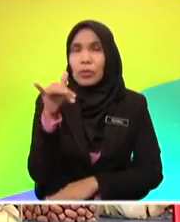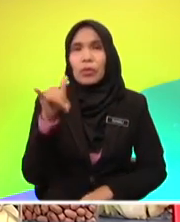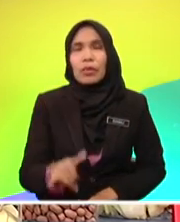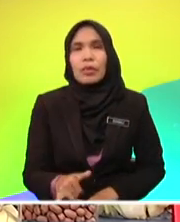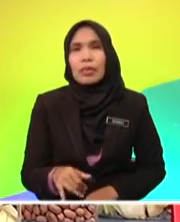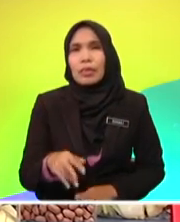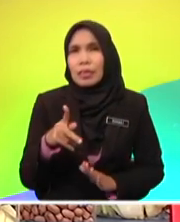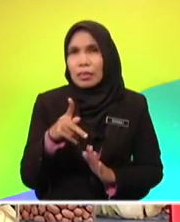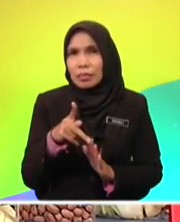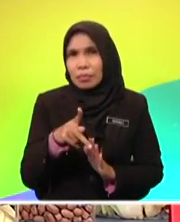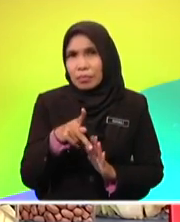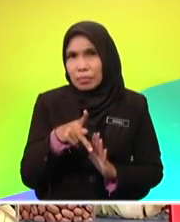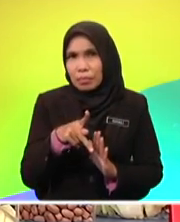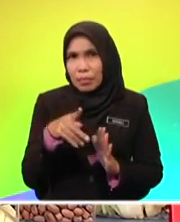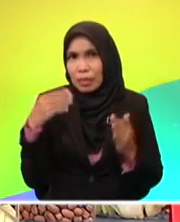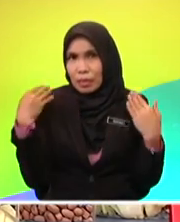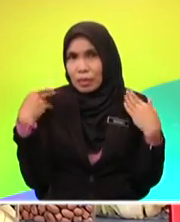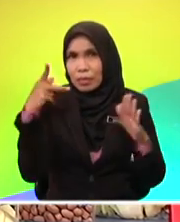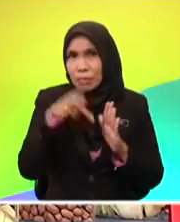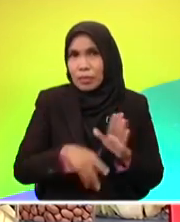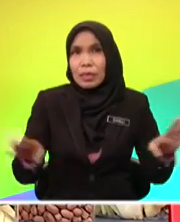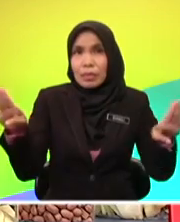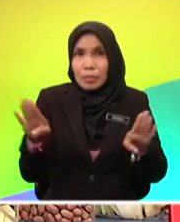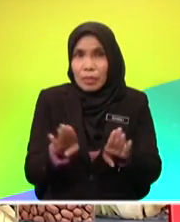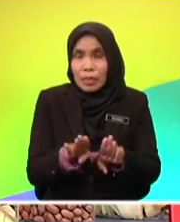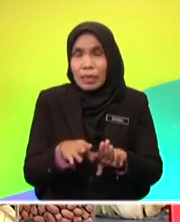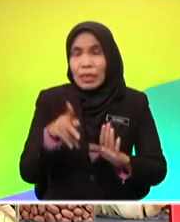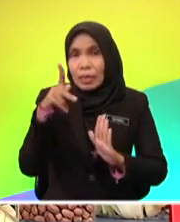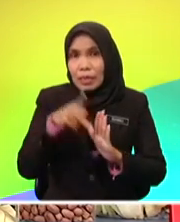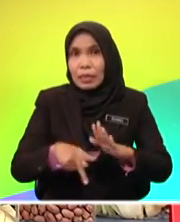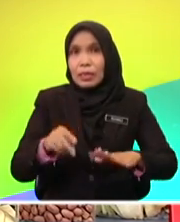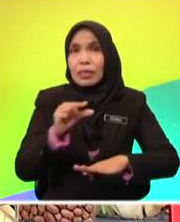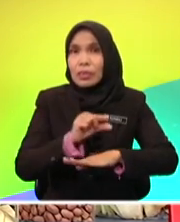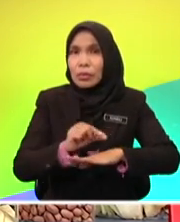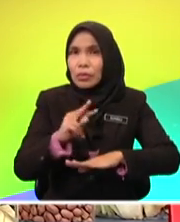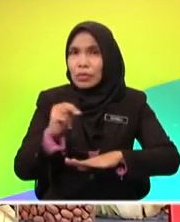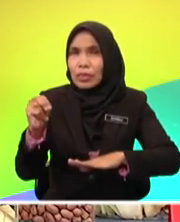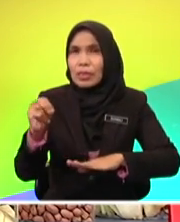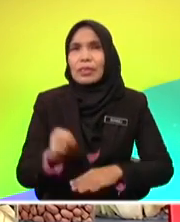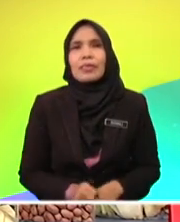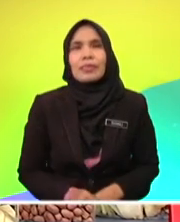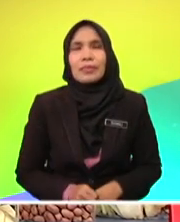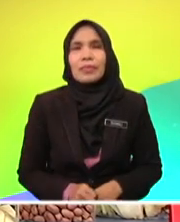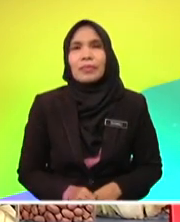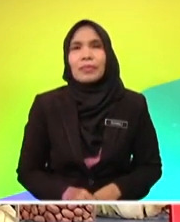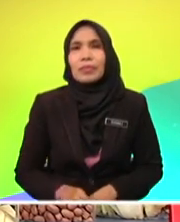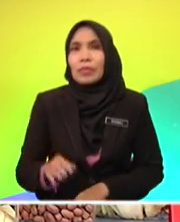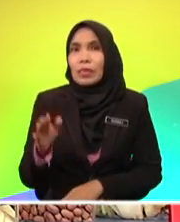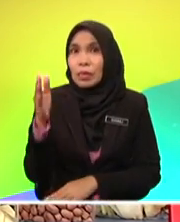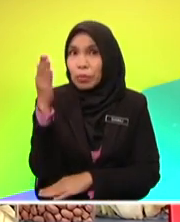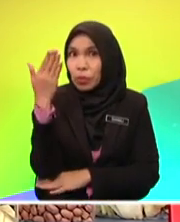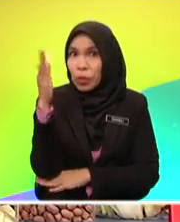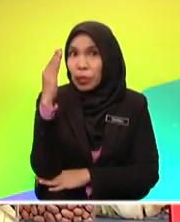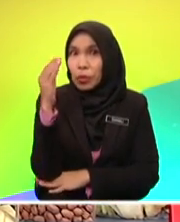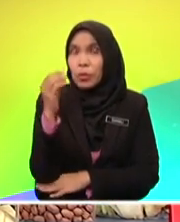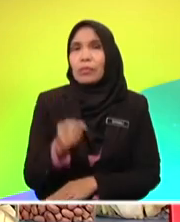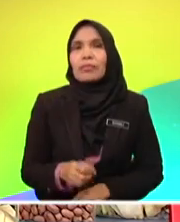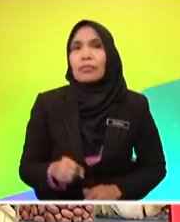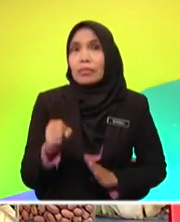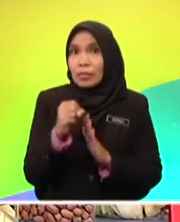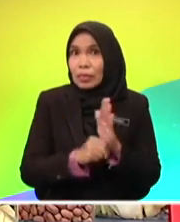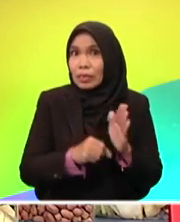kegunaan. Untuk satu jenis pokok tu tapi banyak guna ataupun kita kenali pokok tu sebagai pokok seribu guna. Untuk itu, cikgu